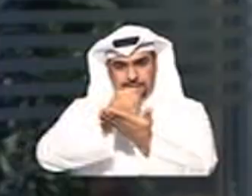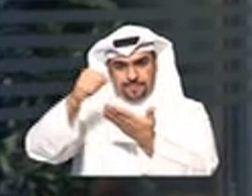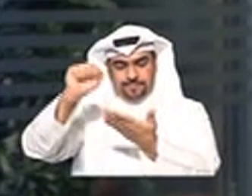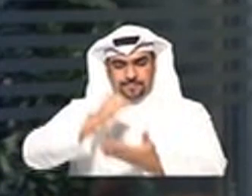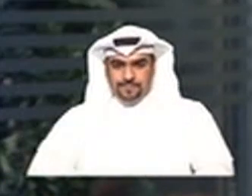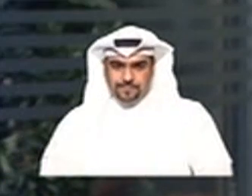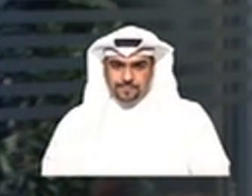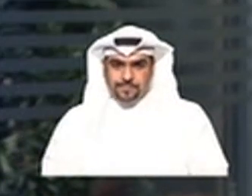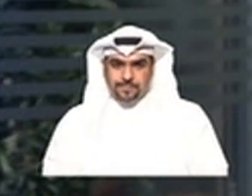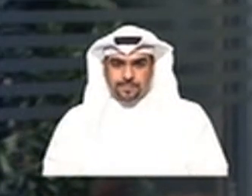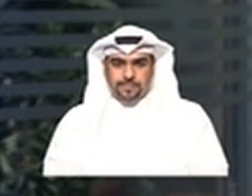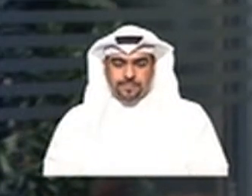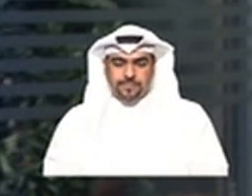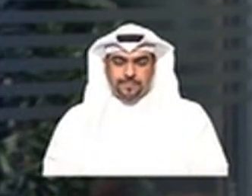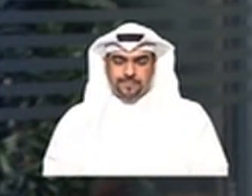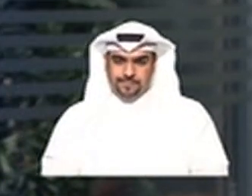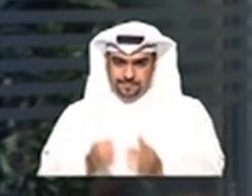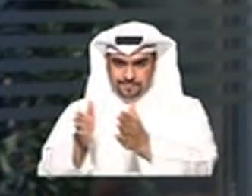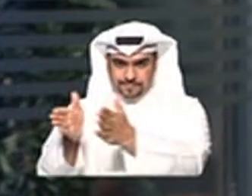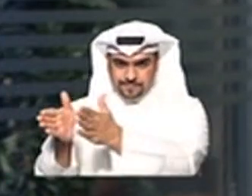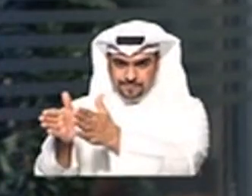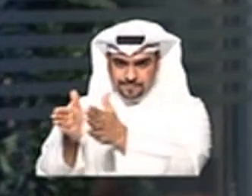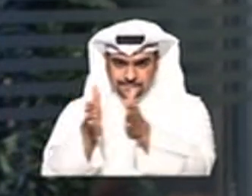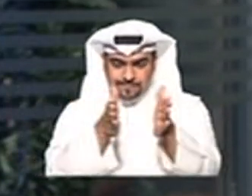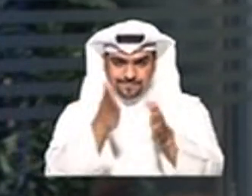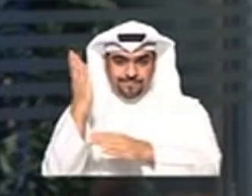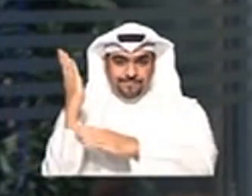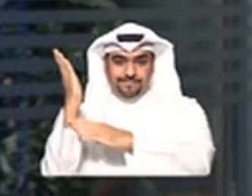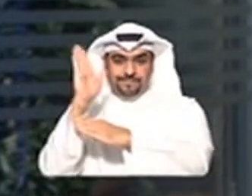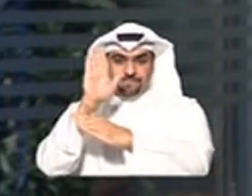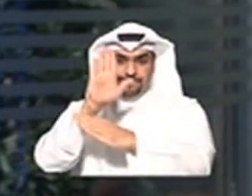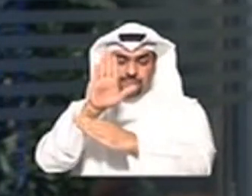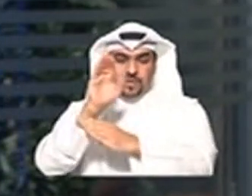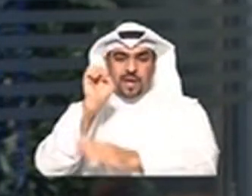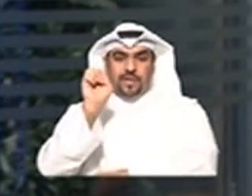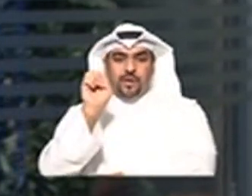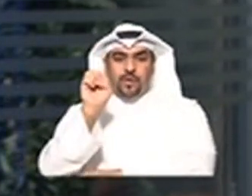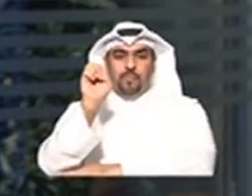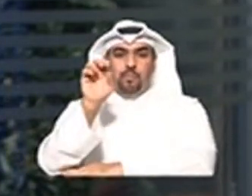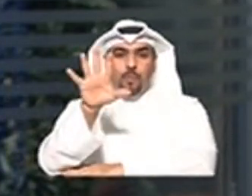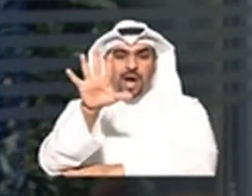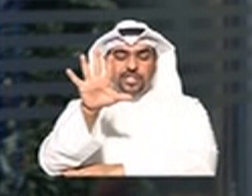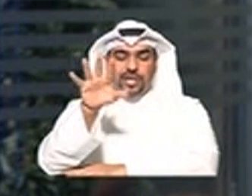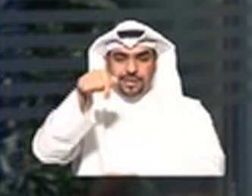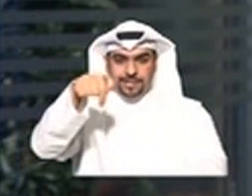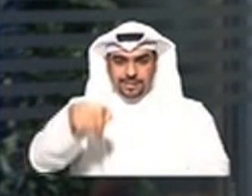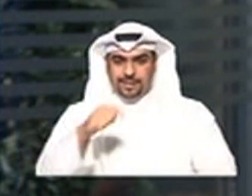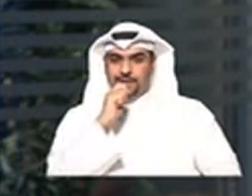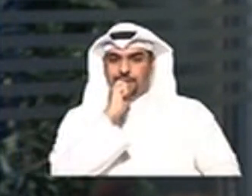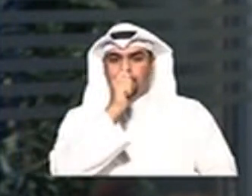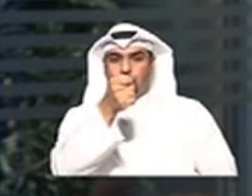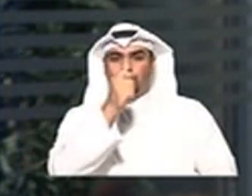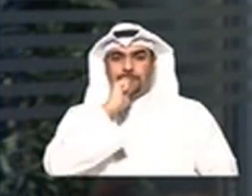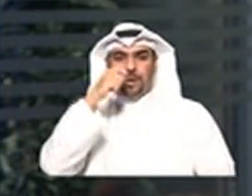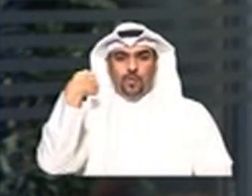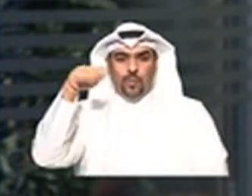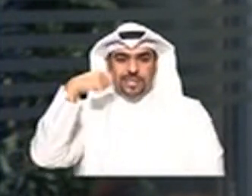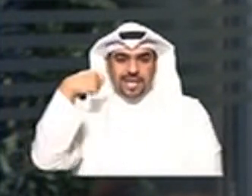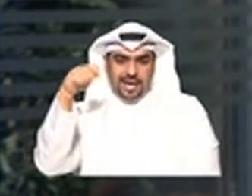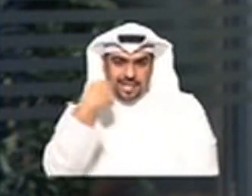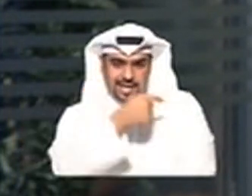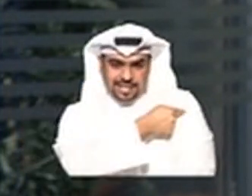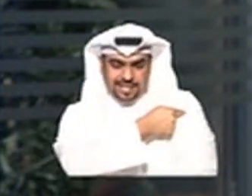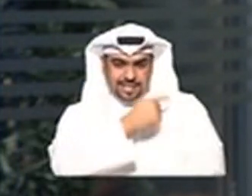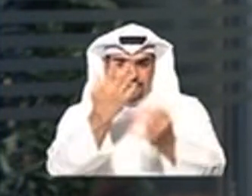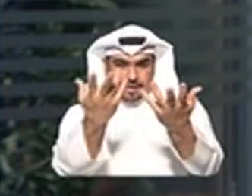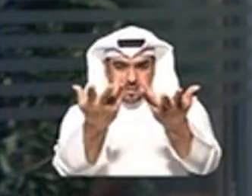مشاهدينا الكرام، نقلنا لكم وقائع المؤتمر الصحفي الدوري لوزارة الصحة حول آخر المستجدات بشأن أزمة كوفيد